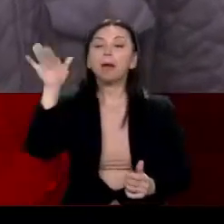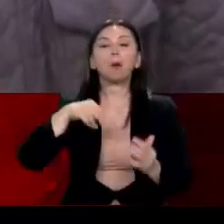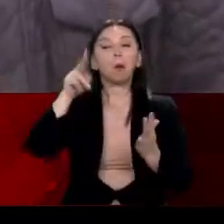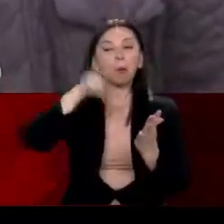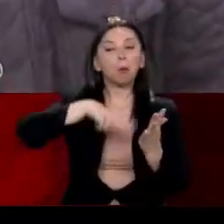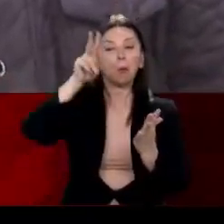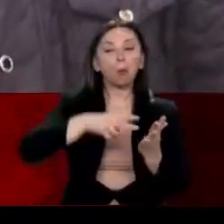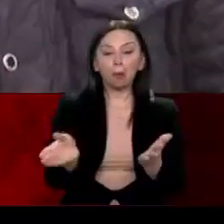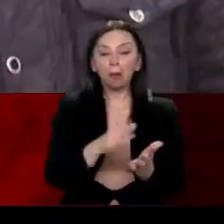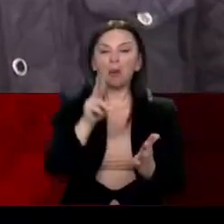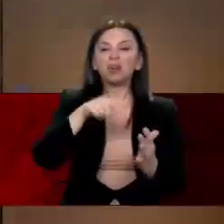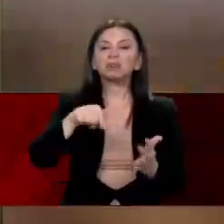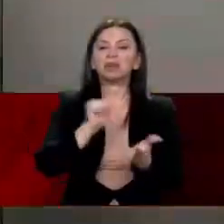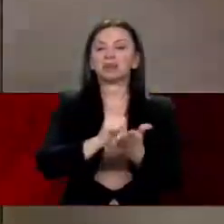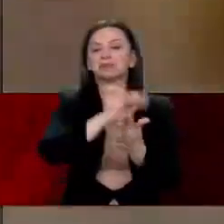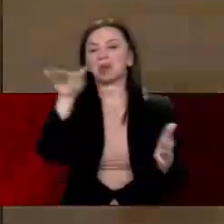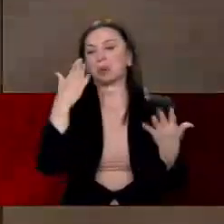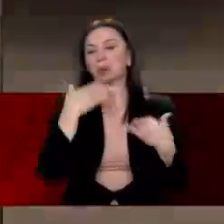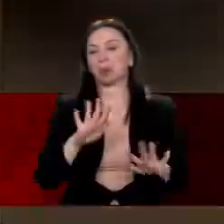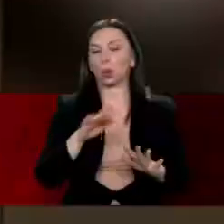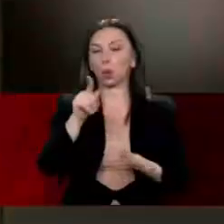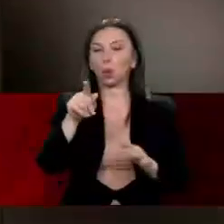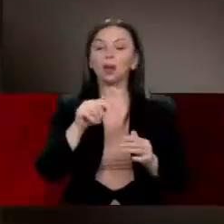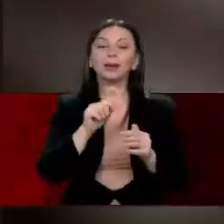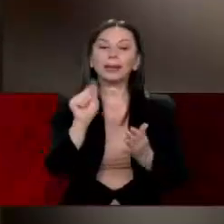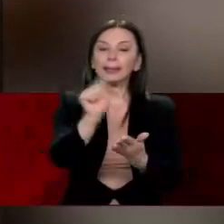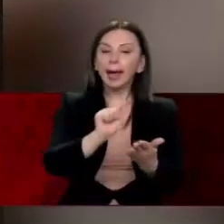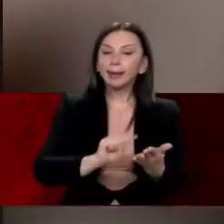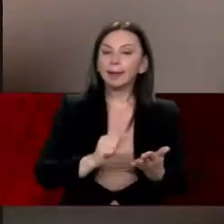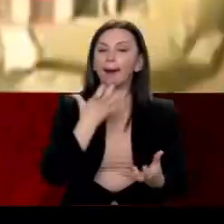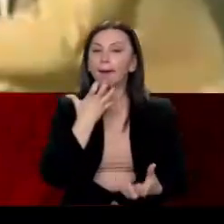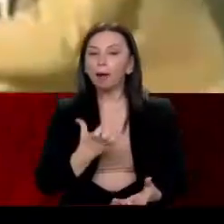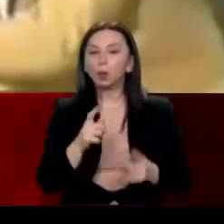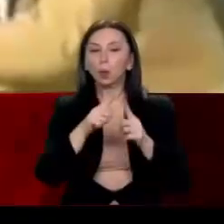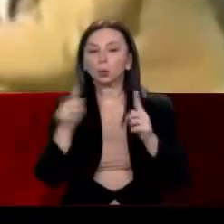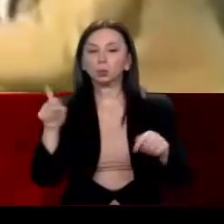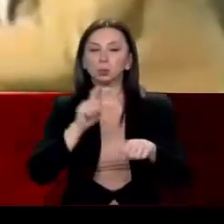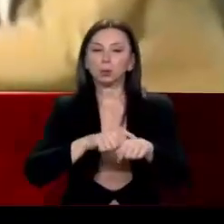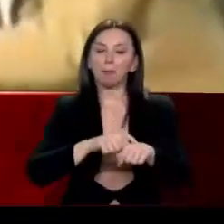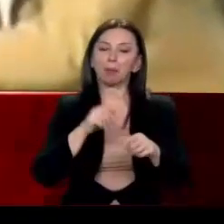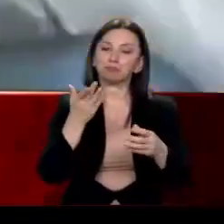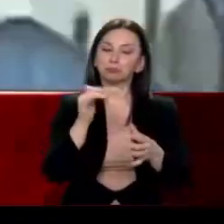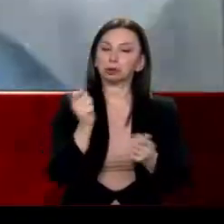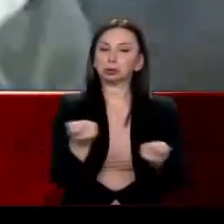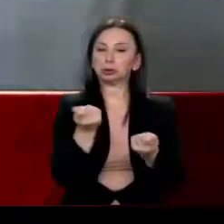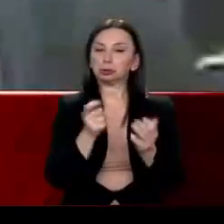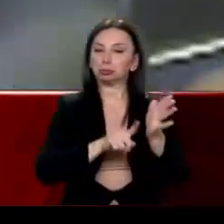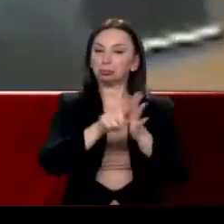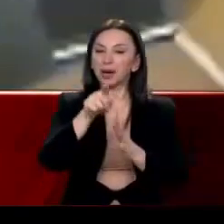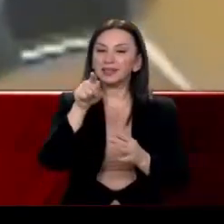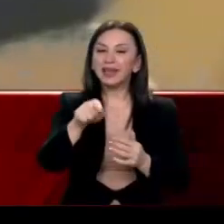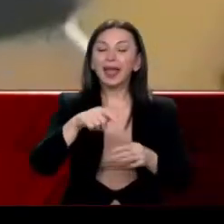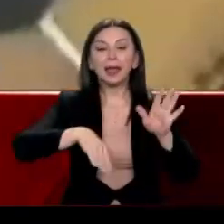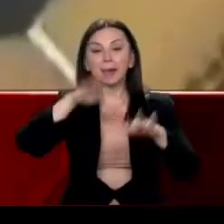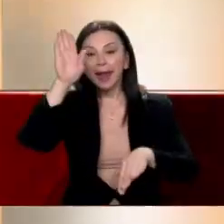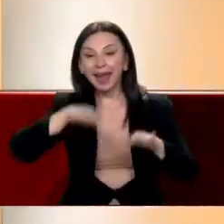ama gazete masada kalmadı artık. Tercüman Gazetesi yazar kadrosuyla da uzun yıllar hep konuşuldu. Gazete ve plazanın reklam